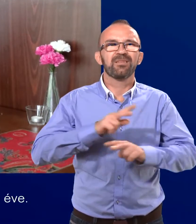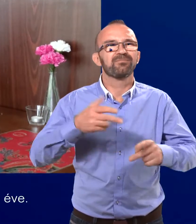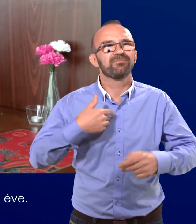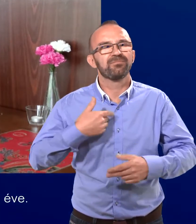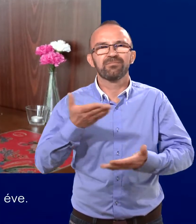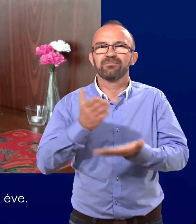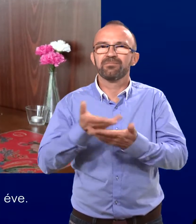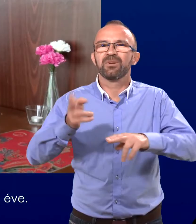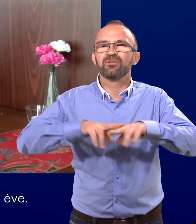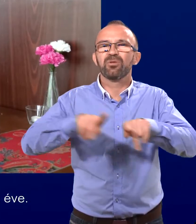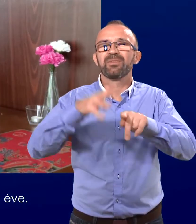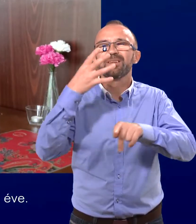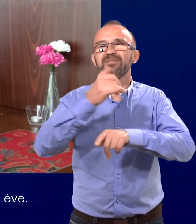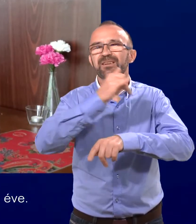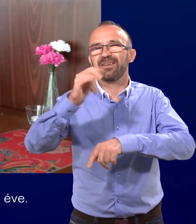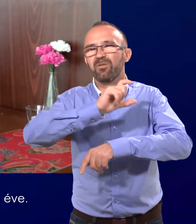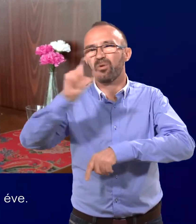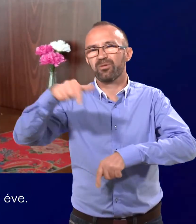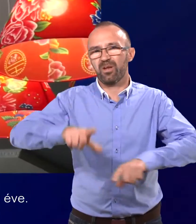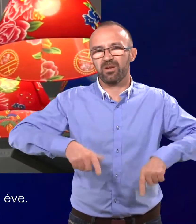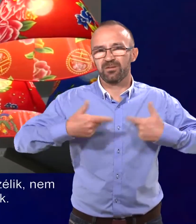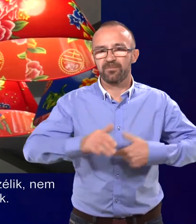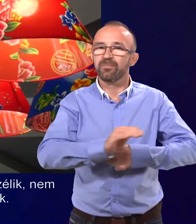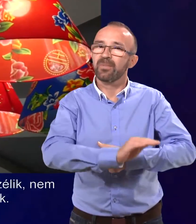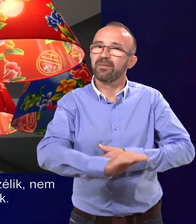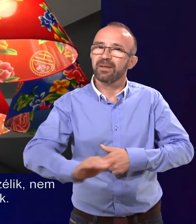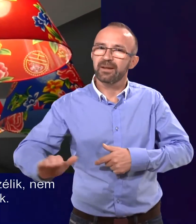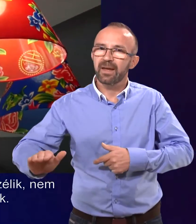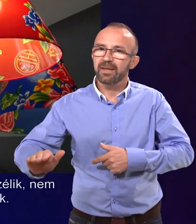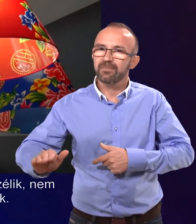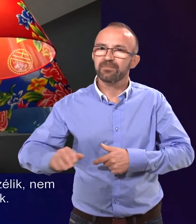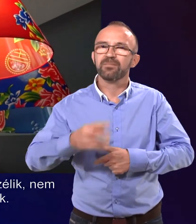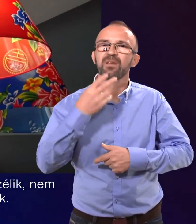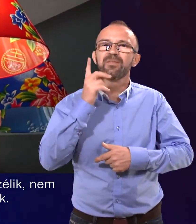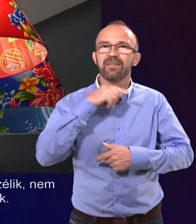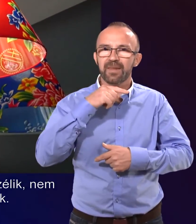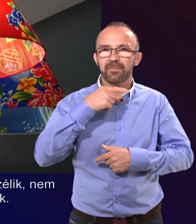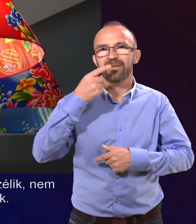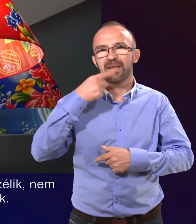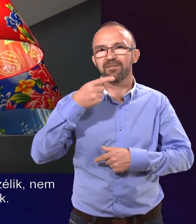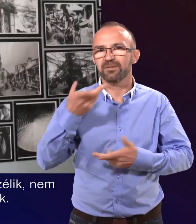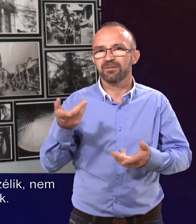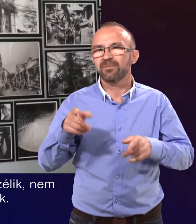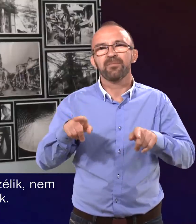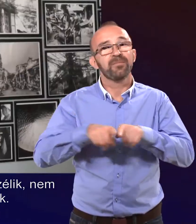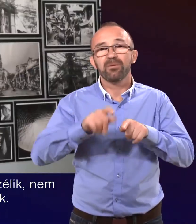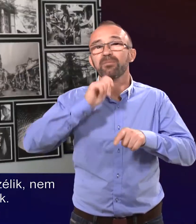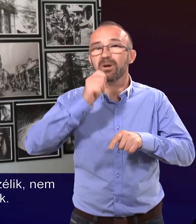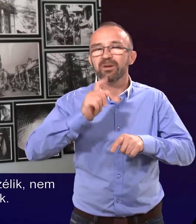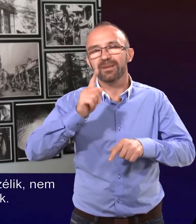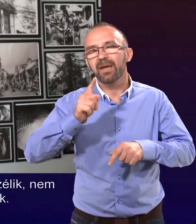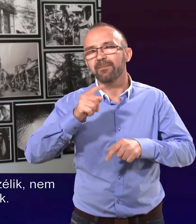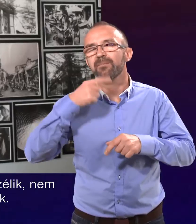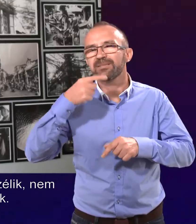Hát itt vagyok már. Több mint 40 éve. A gyerekeim ez a vietnámi nyelvet is beszélik. Nem úgy, mint